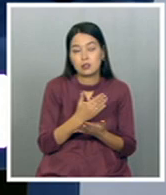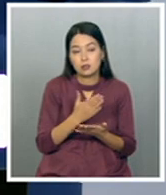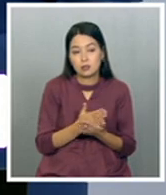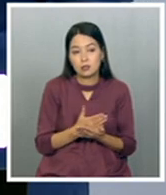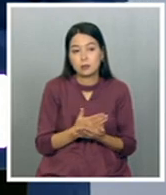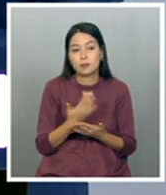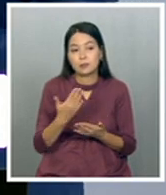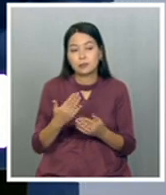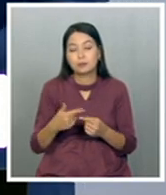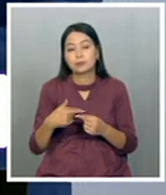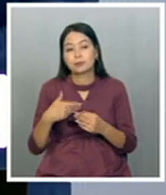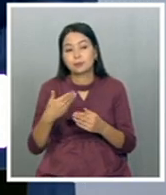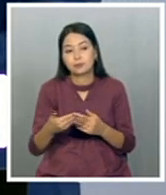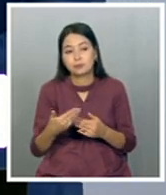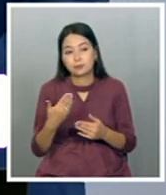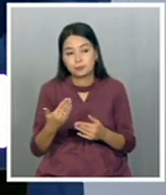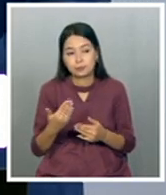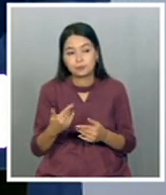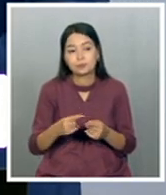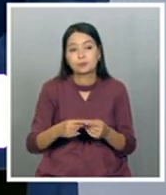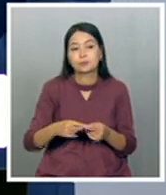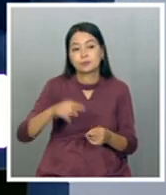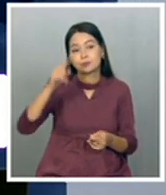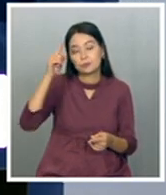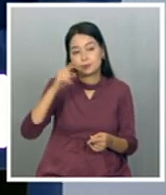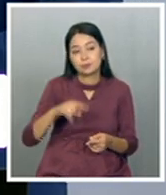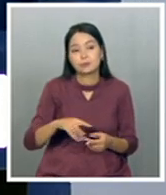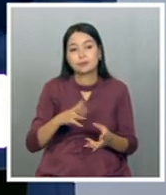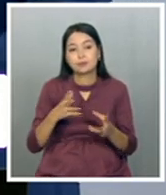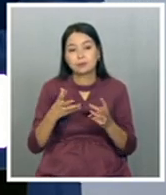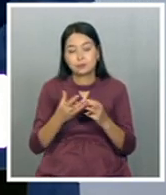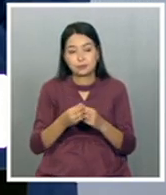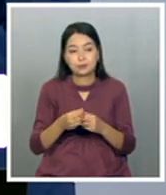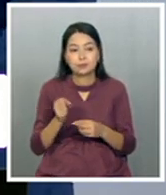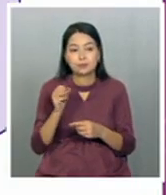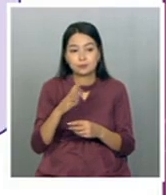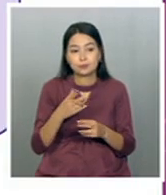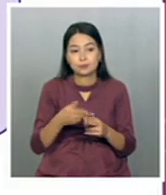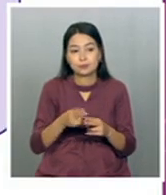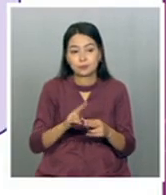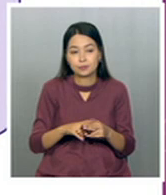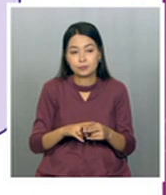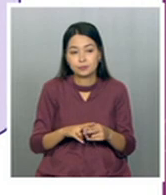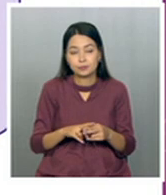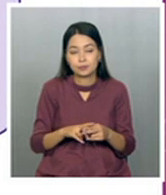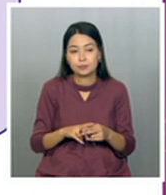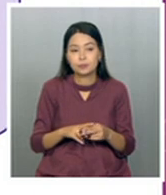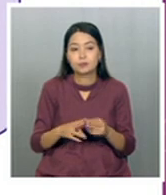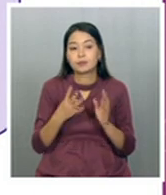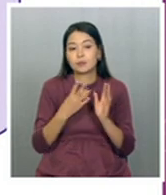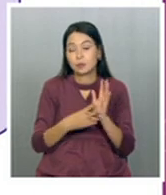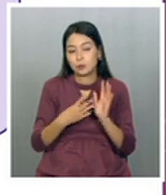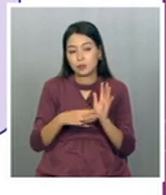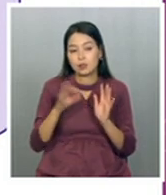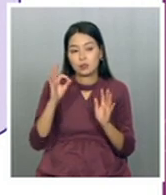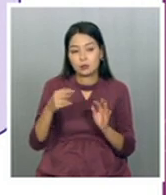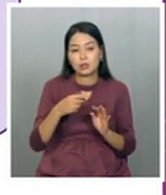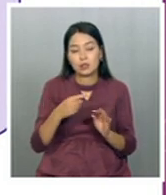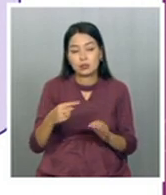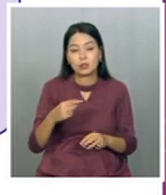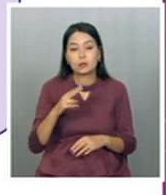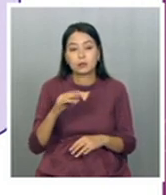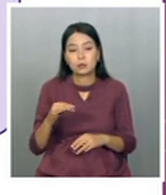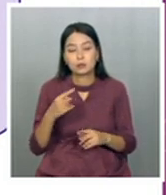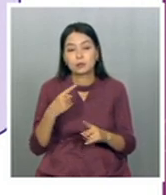бізде шырақтың биіктігі мен шарықтауы, яғни ашты 90 градус азайтылған фи қосылған